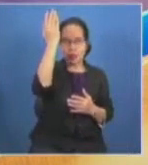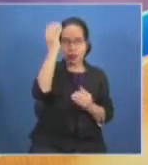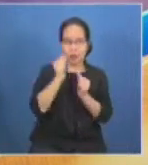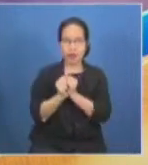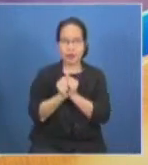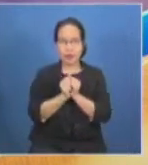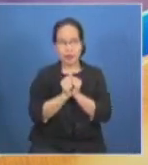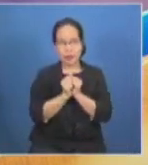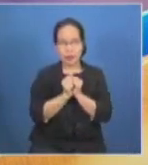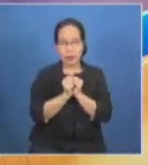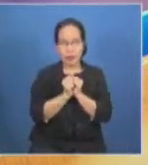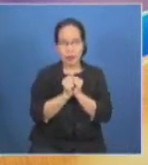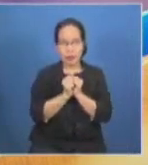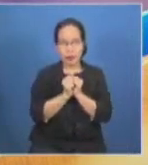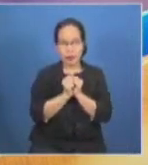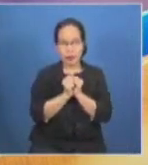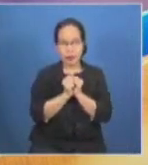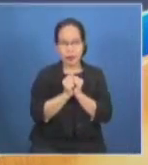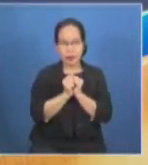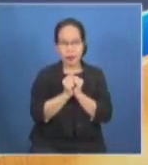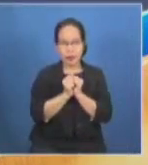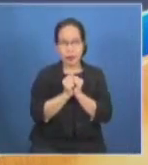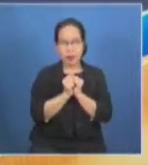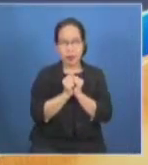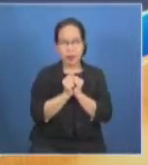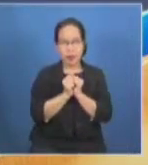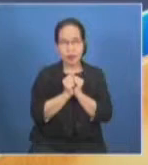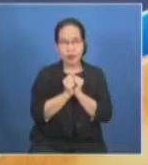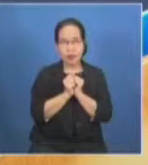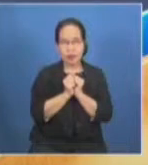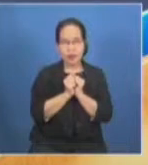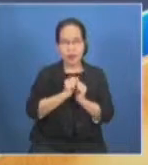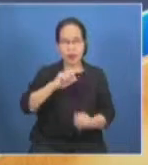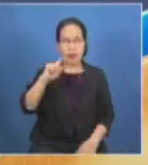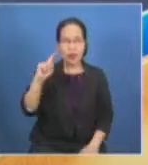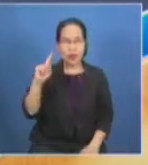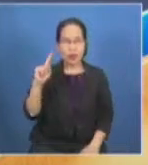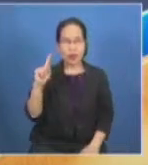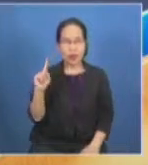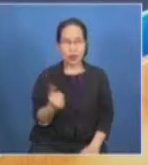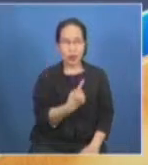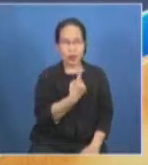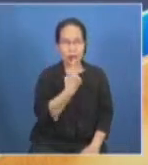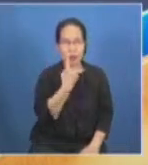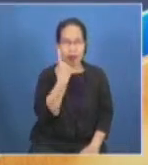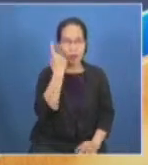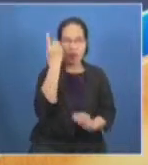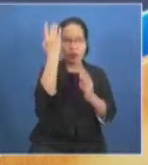ang ikaw.